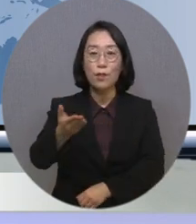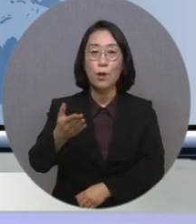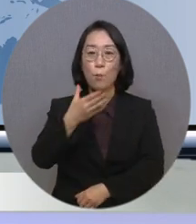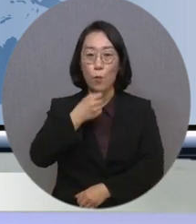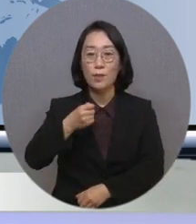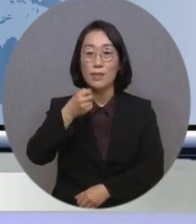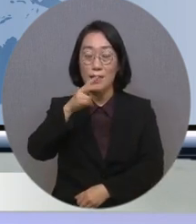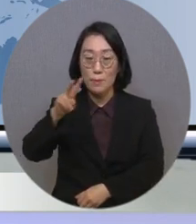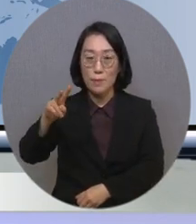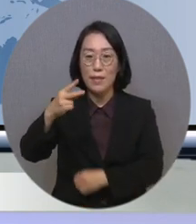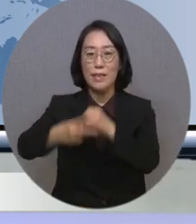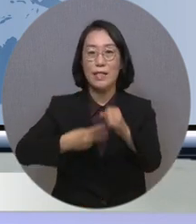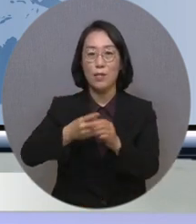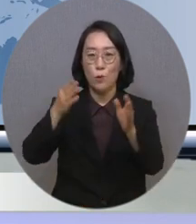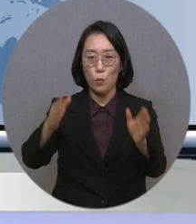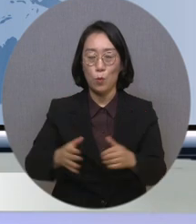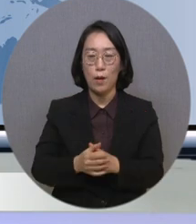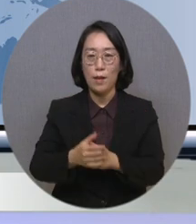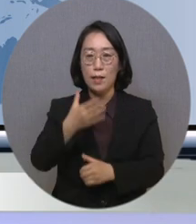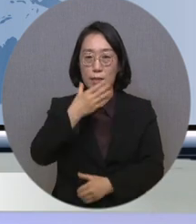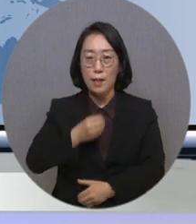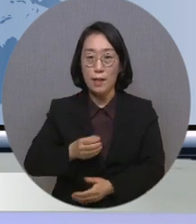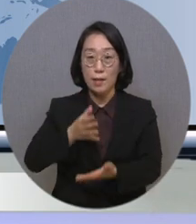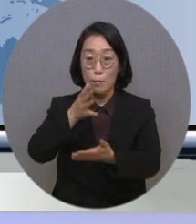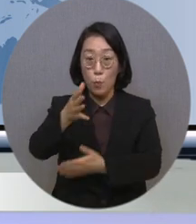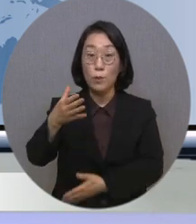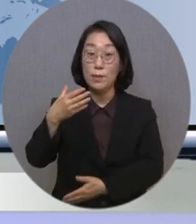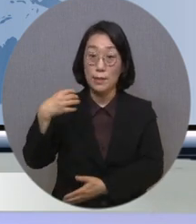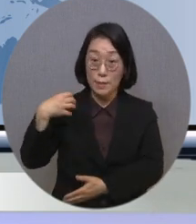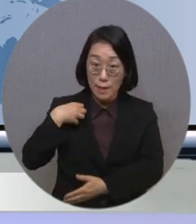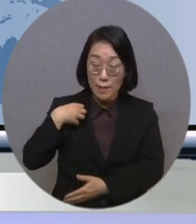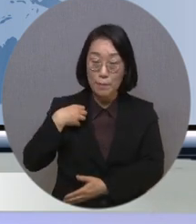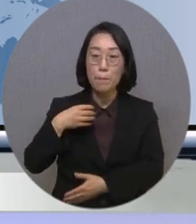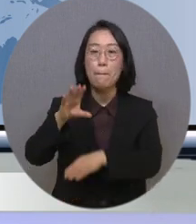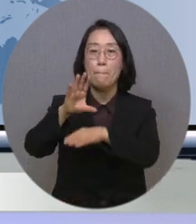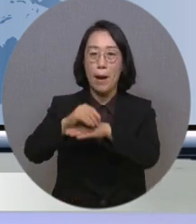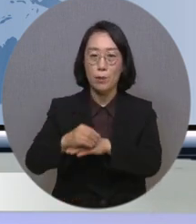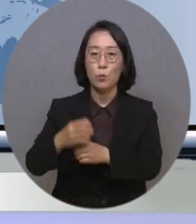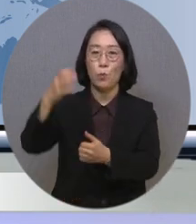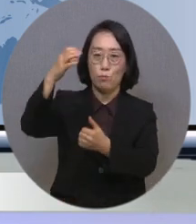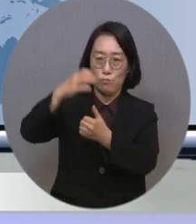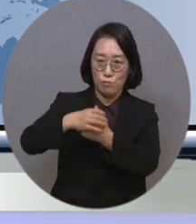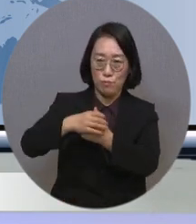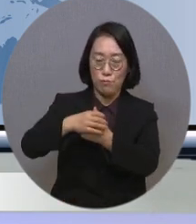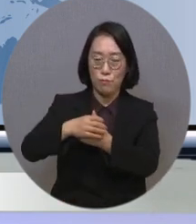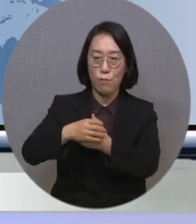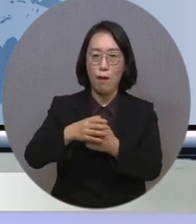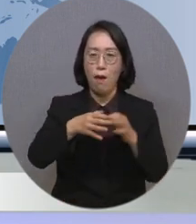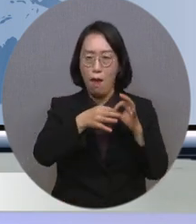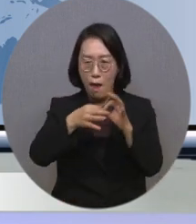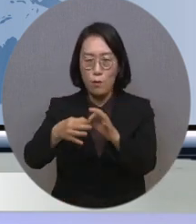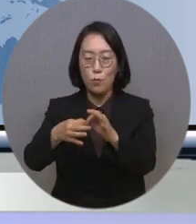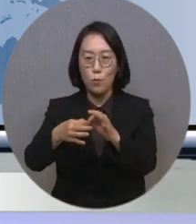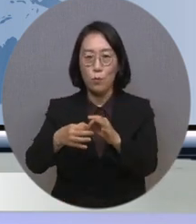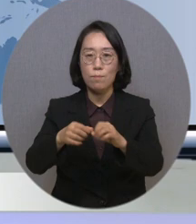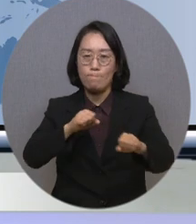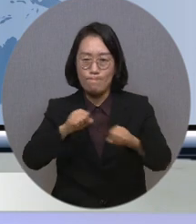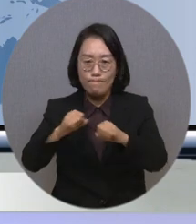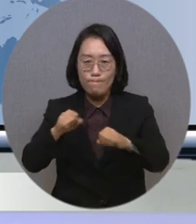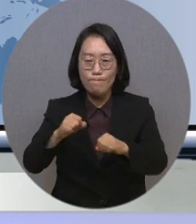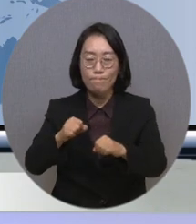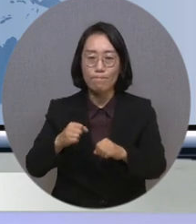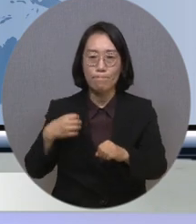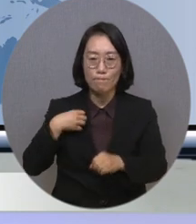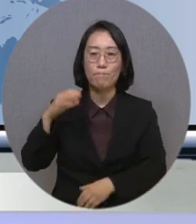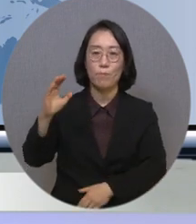2023년부터 2년간 또다시 장애인 복지 채널로 인정받으면서 복지 발전과 변화를 이끄는 선도적 역할을 이어갈